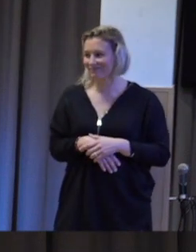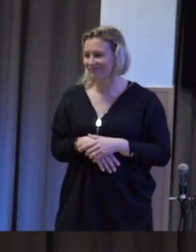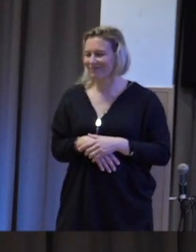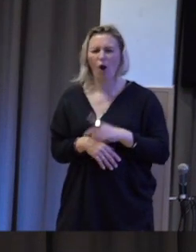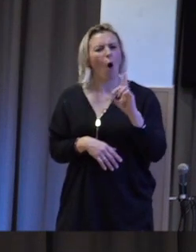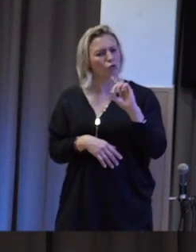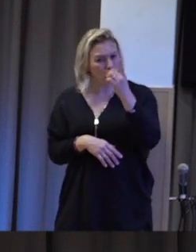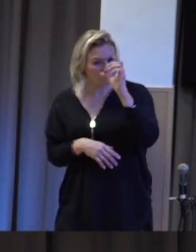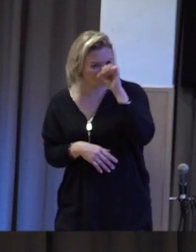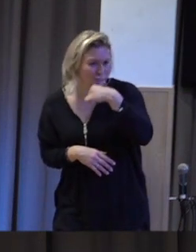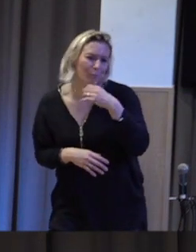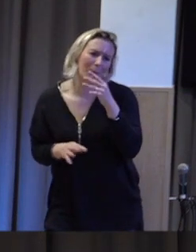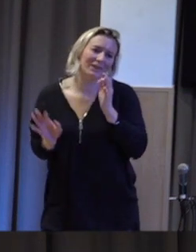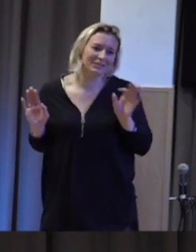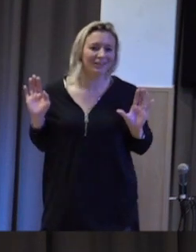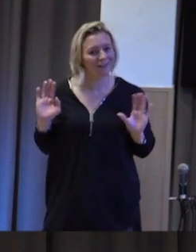soulard.